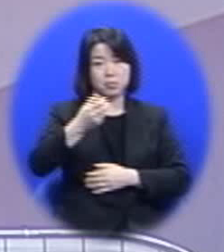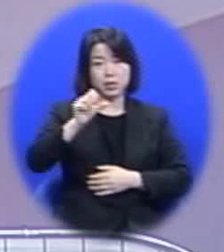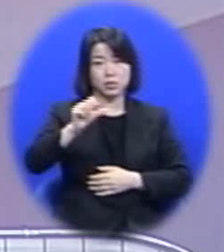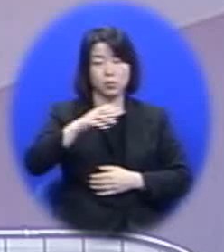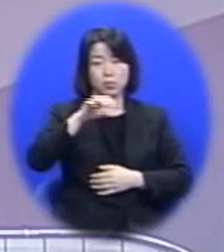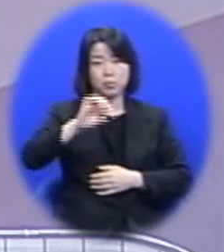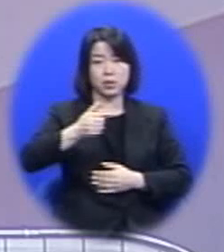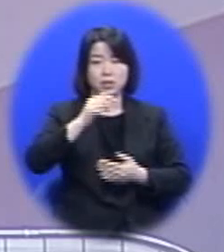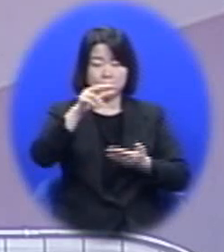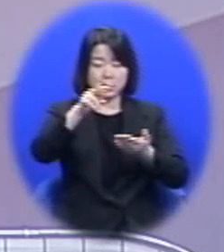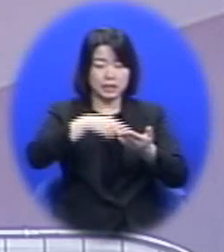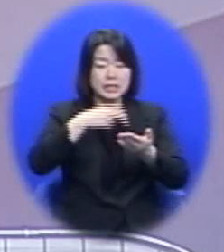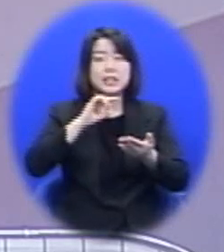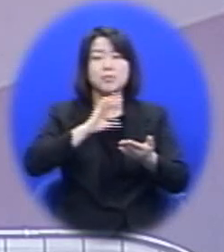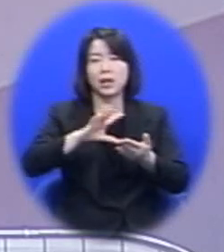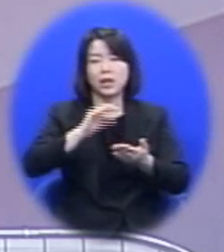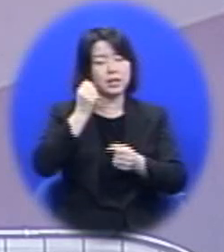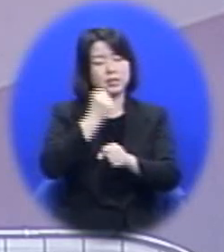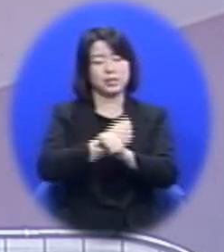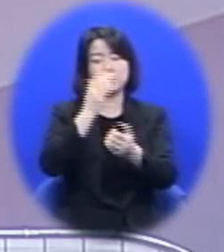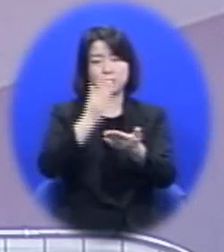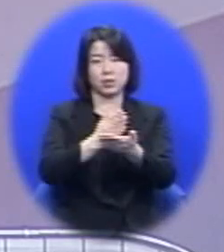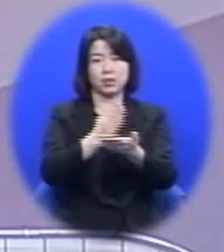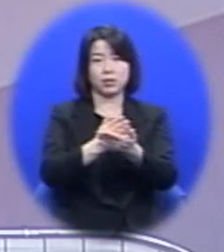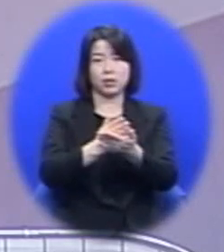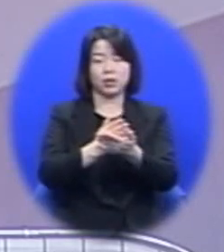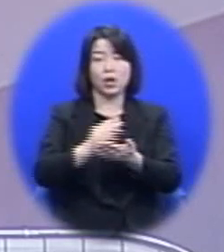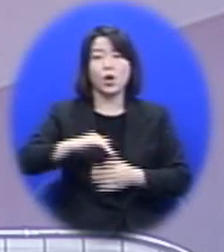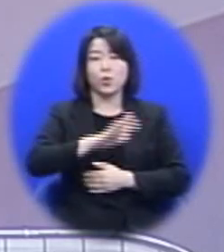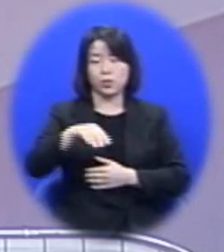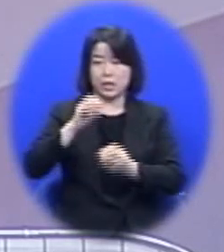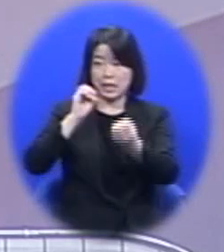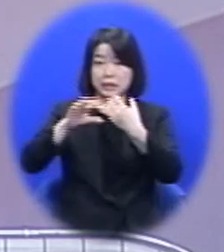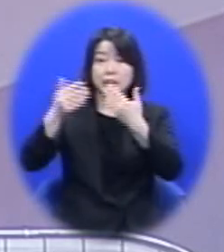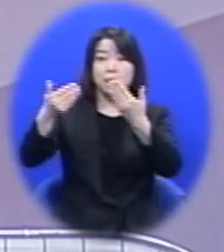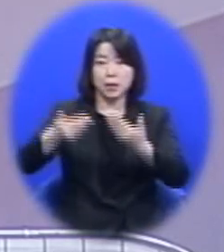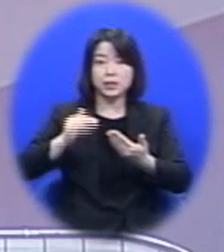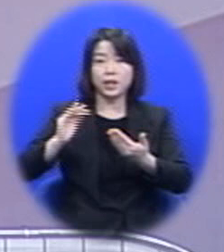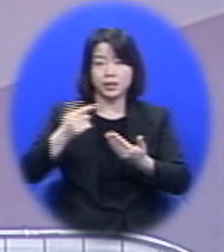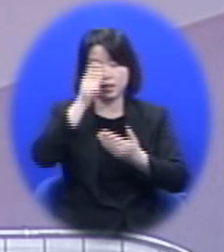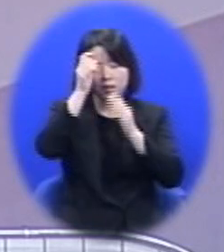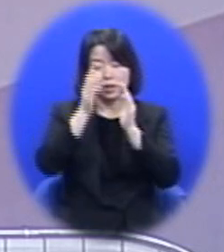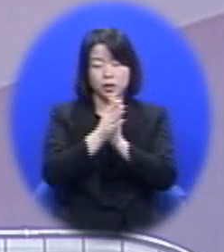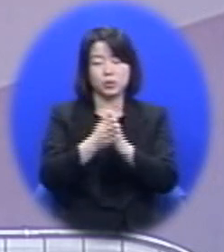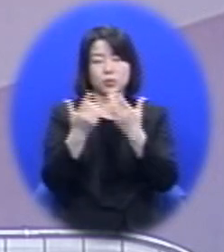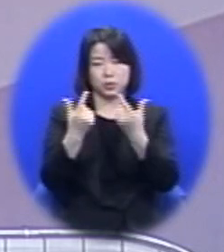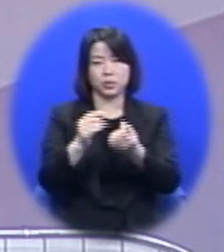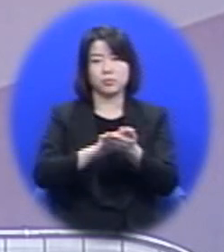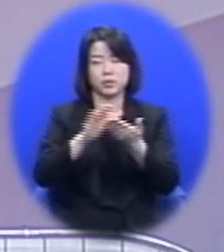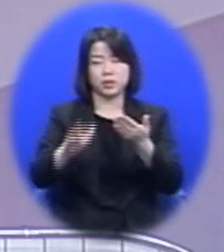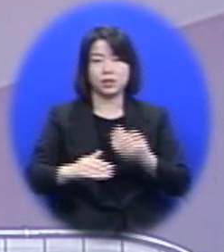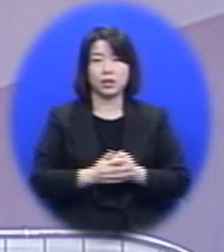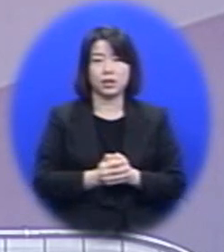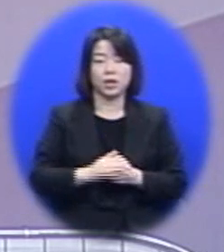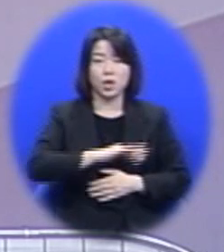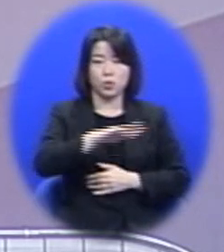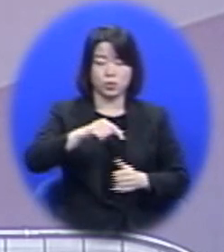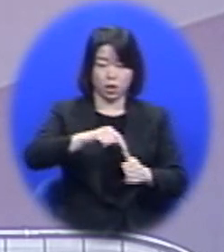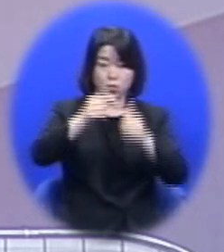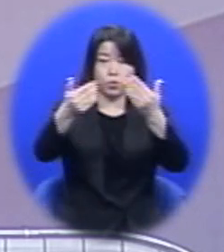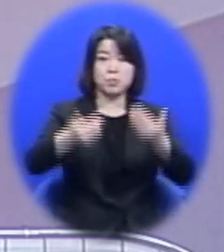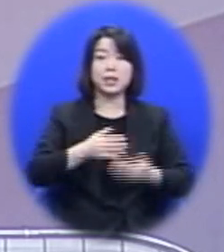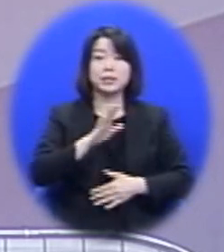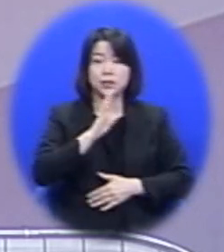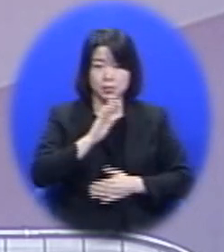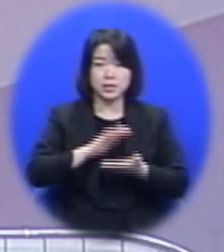읽고 지나가지 말아야 합니다. 이건 우리가 응답받아야 될 기도입니다. 우리는 구원은